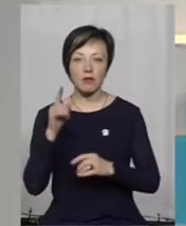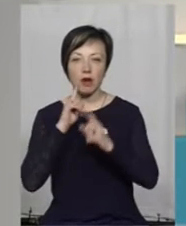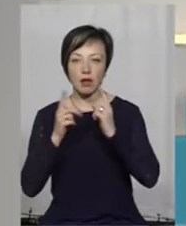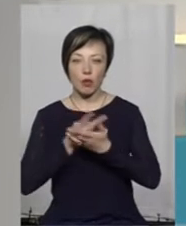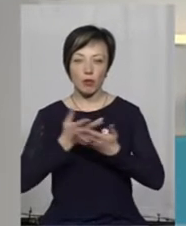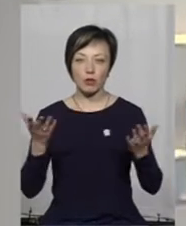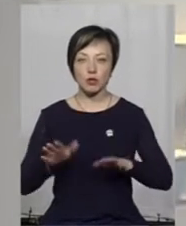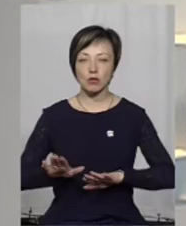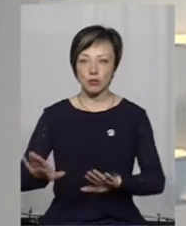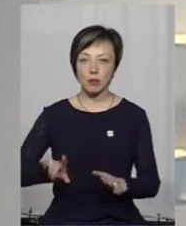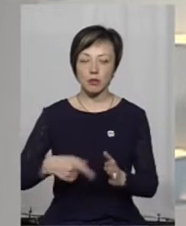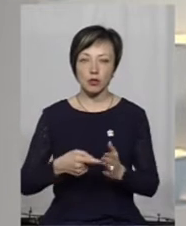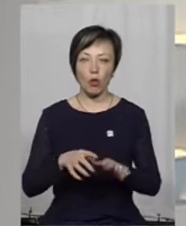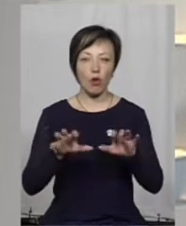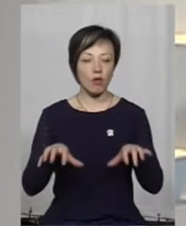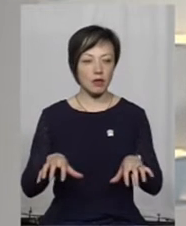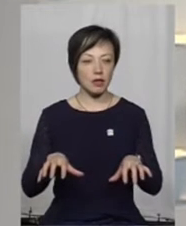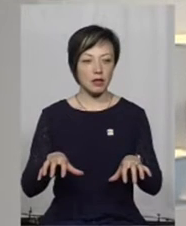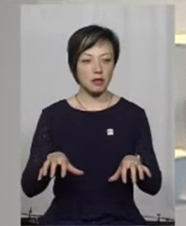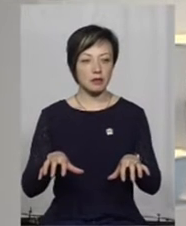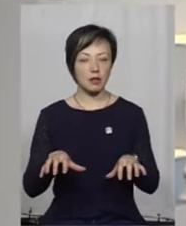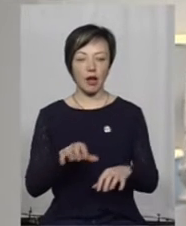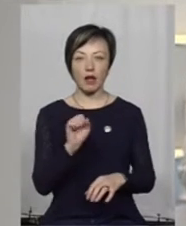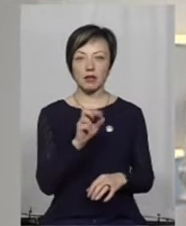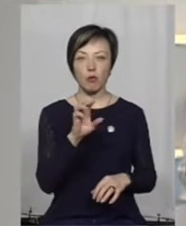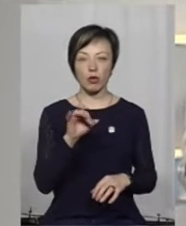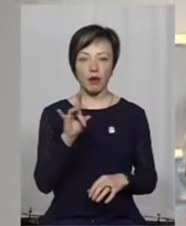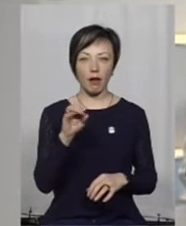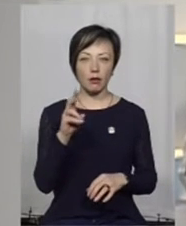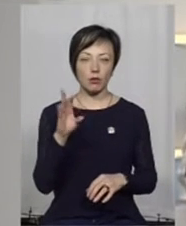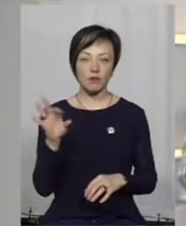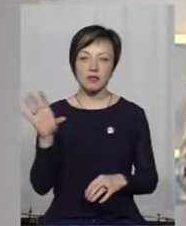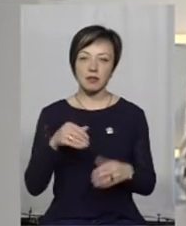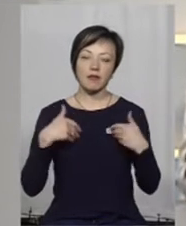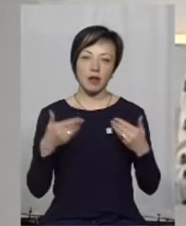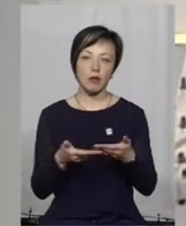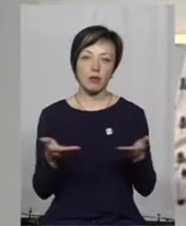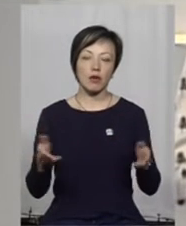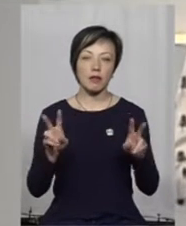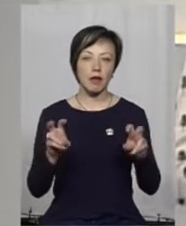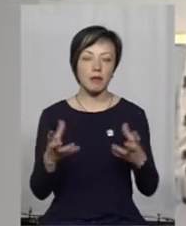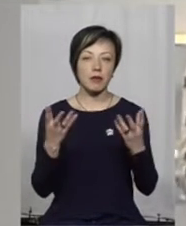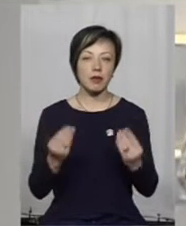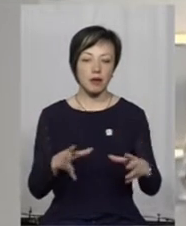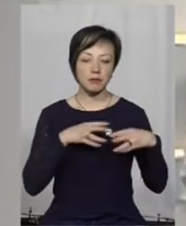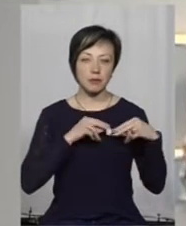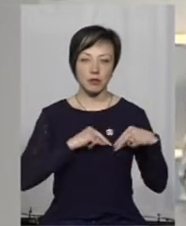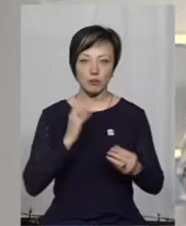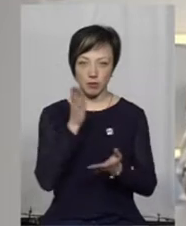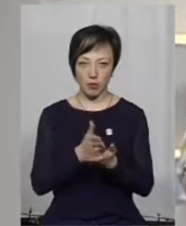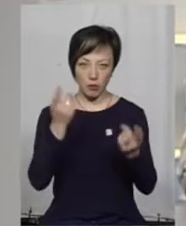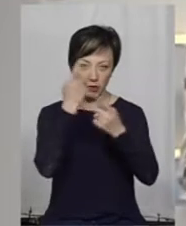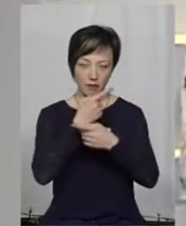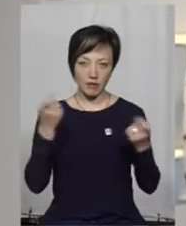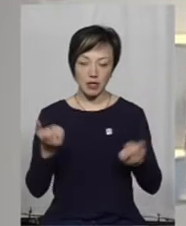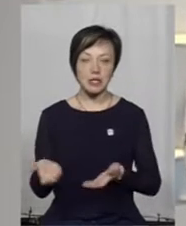раді оприлюднив заступник Хмельницького міського голови Андрій Бондаренко. Усіх вітаємо у темі дня. Ми з Ольгою Рибак працюємо для вас